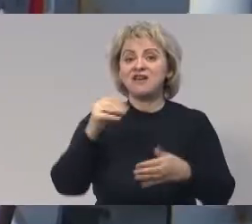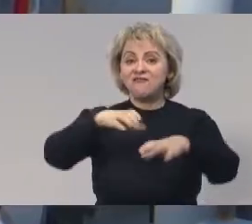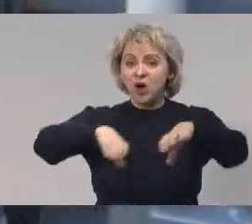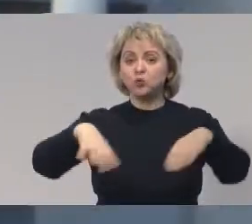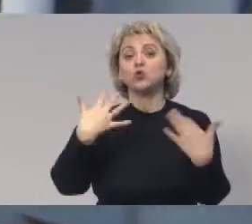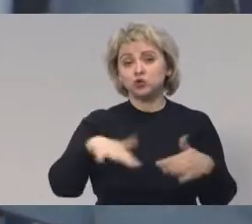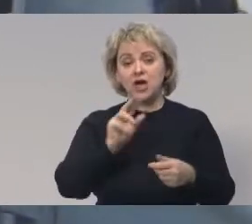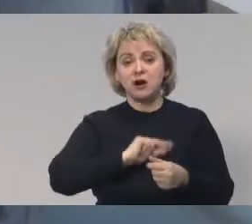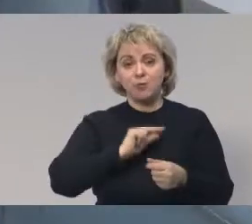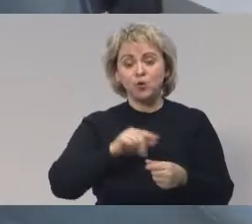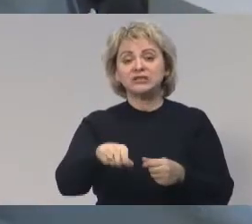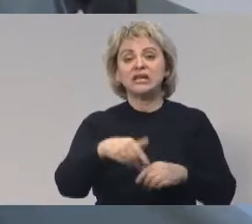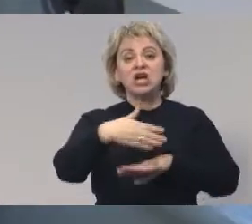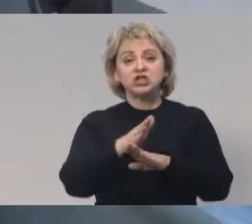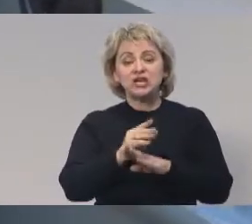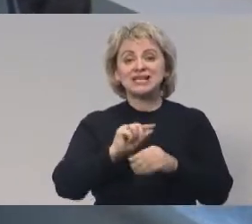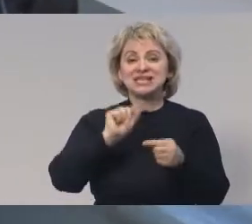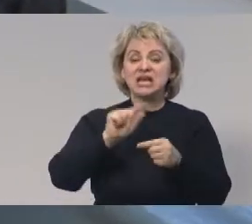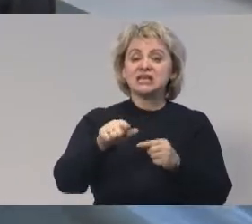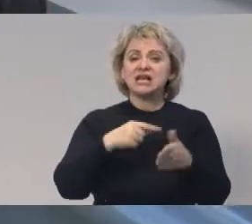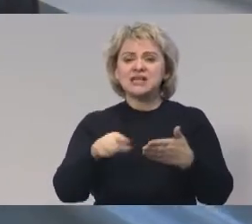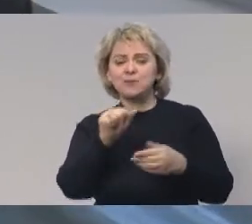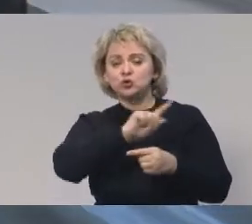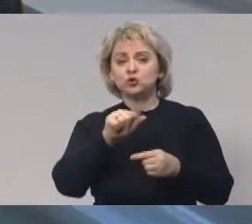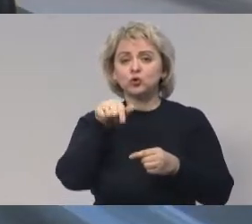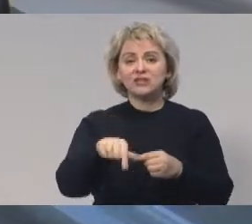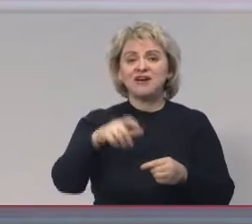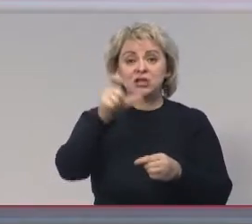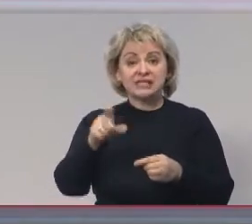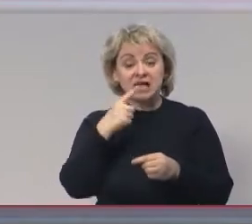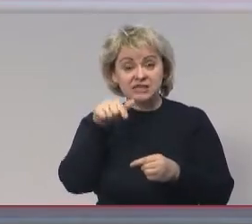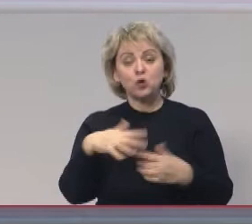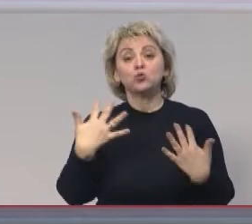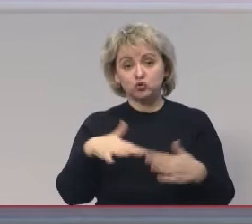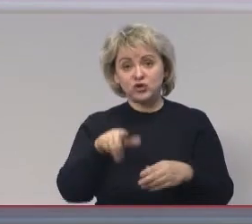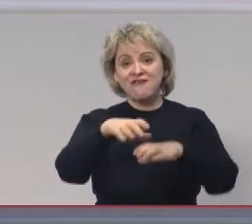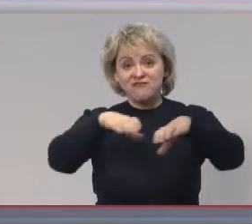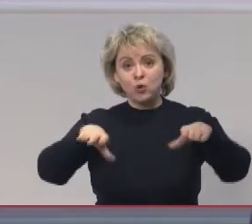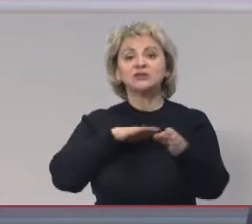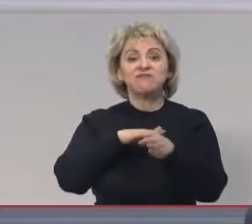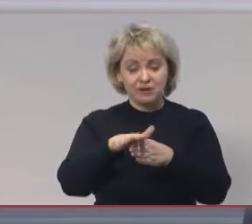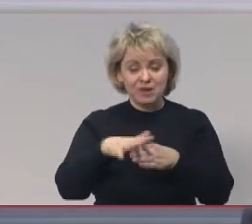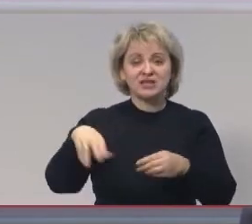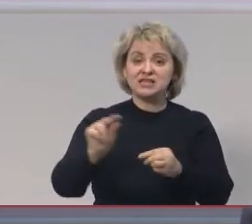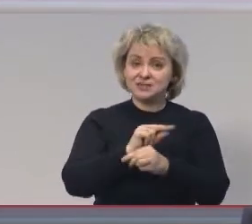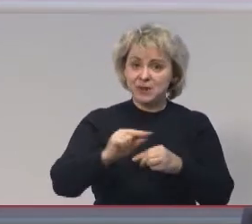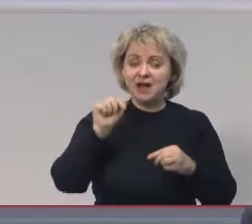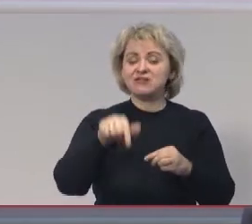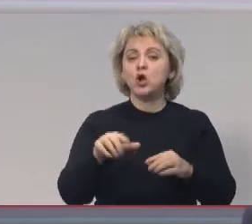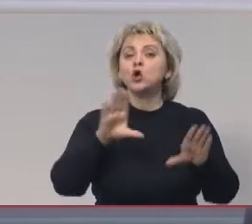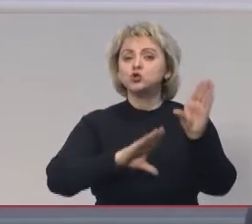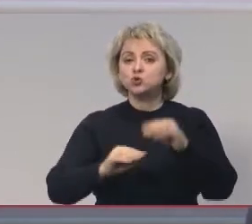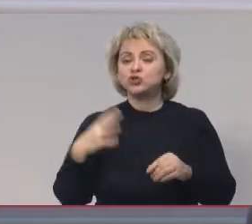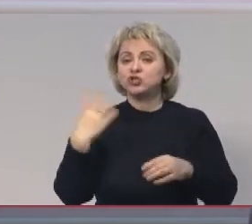находятся в работе. Часть замечаний пассажиров, которые на макете были высказаны, они уже в вагоне реализованы. А с